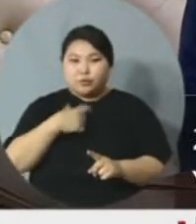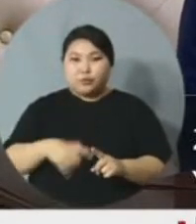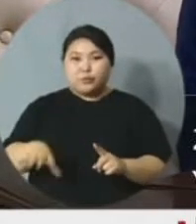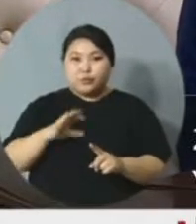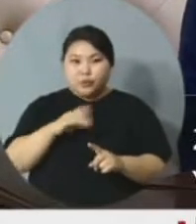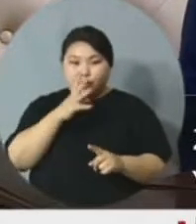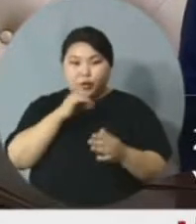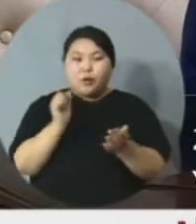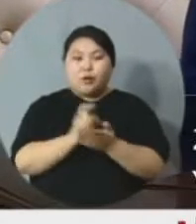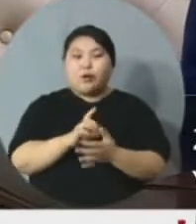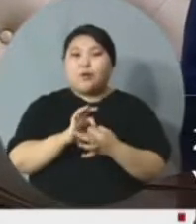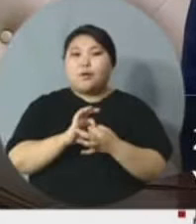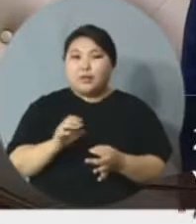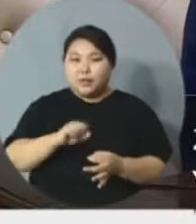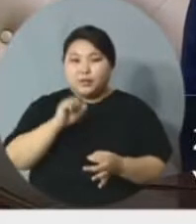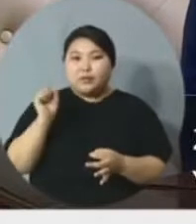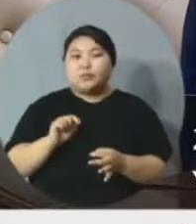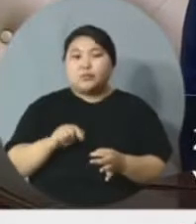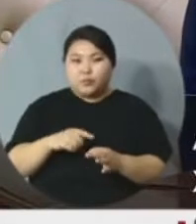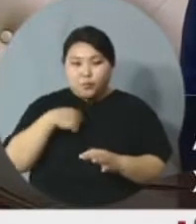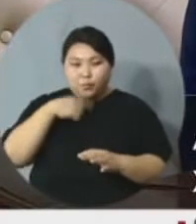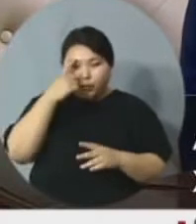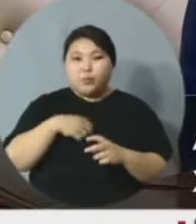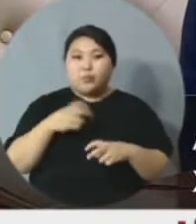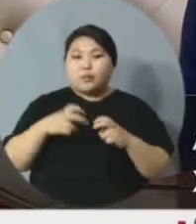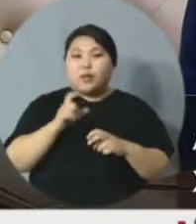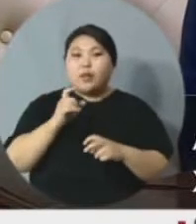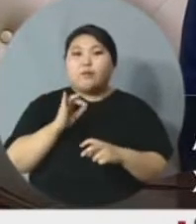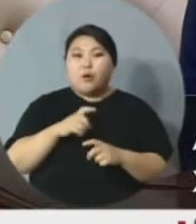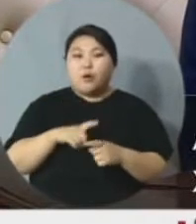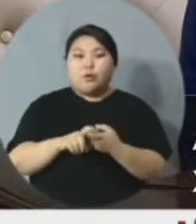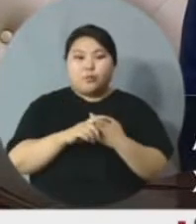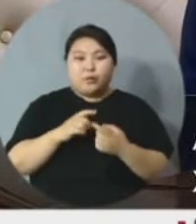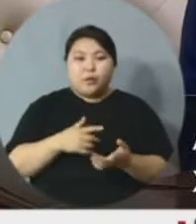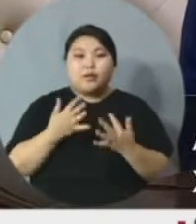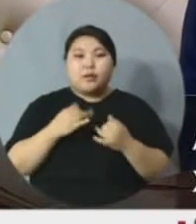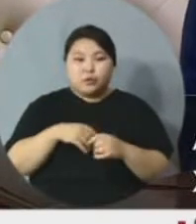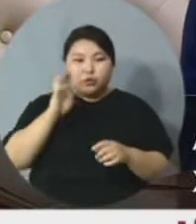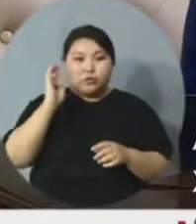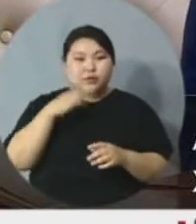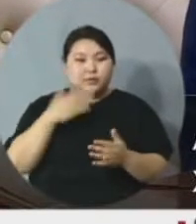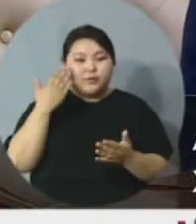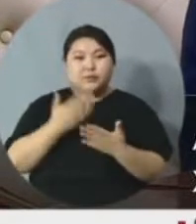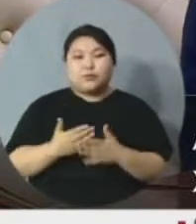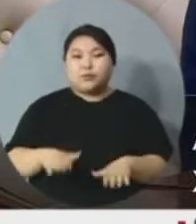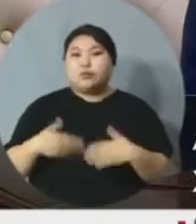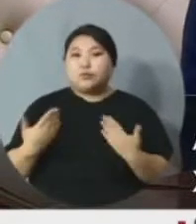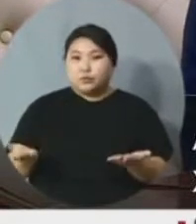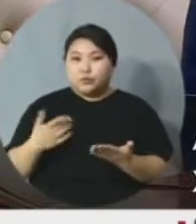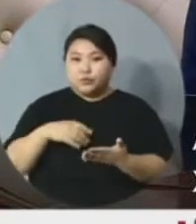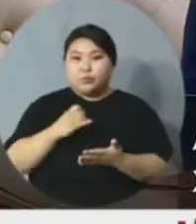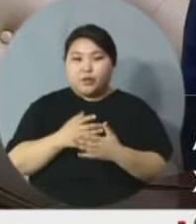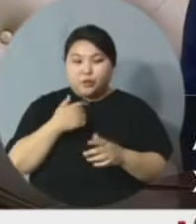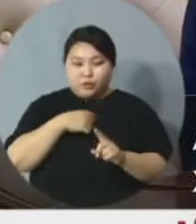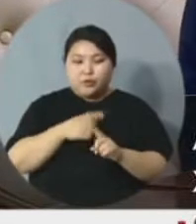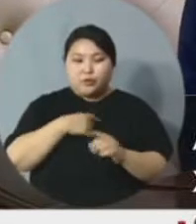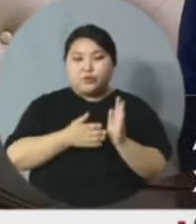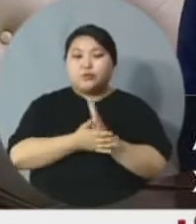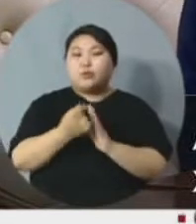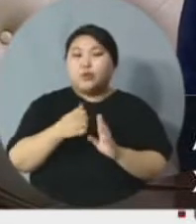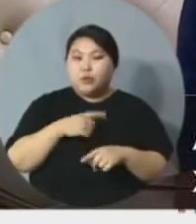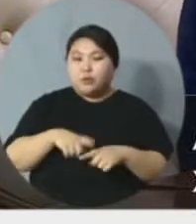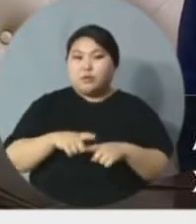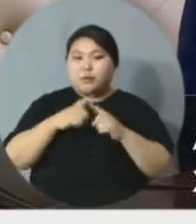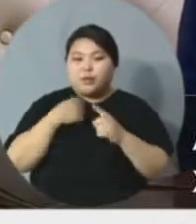гишүүн болонд хамаатай асуудал. Монголын үдшийнхээ холбооноос одоо хэд хэдэн одоо тодорхой саналууд байгаа гэдэг нь төсвийн анхны